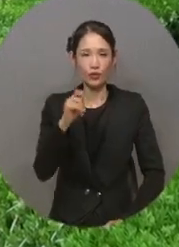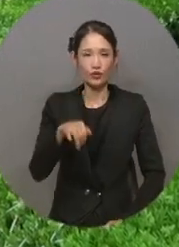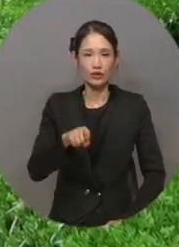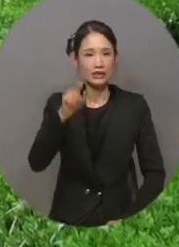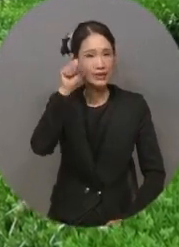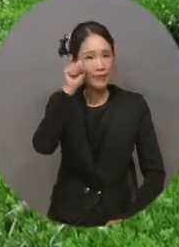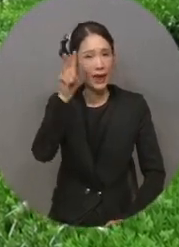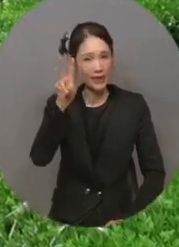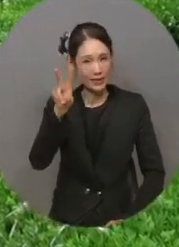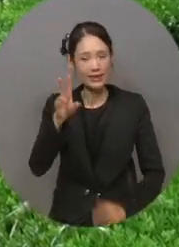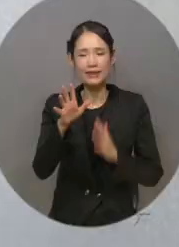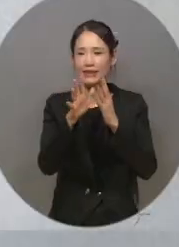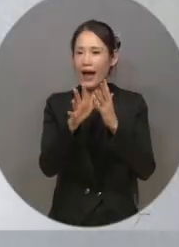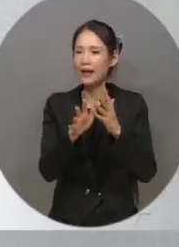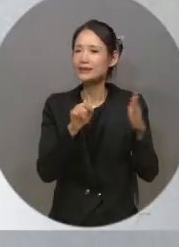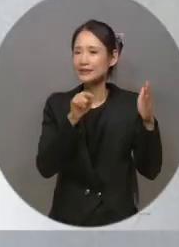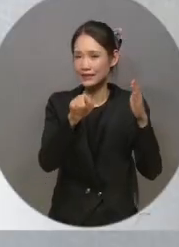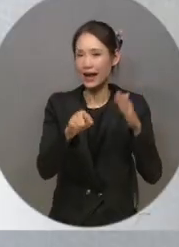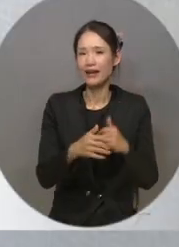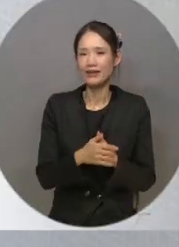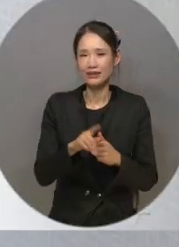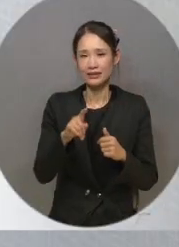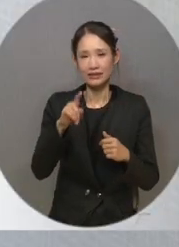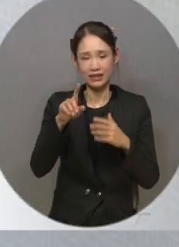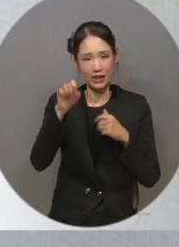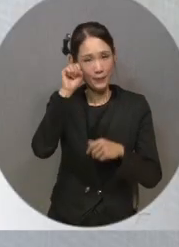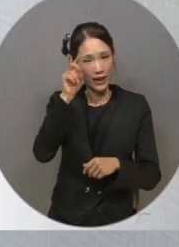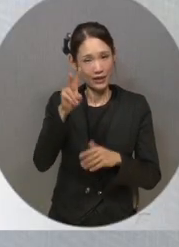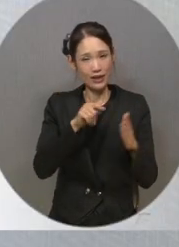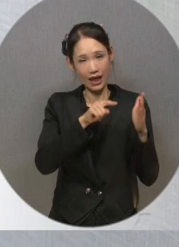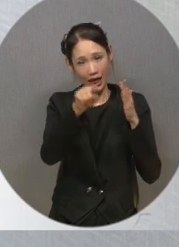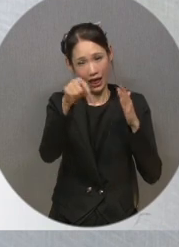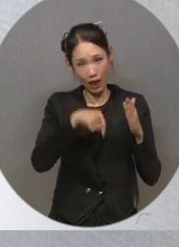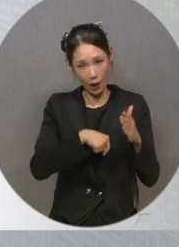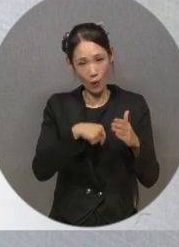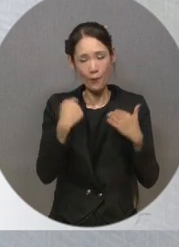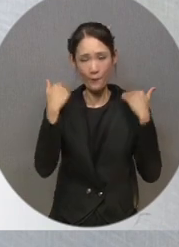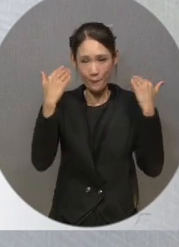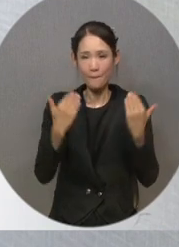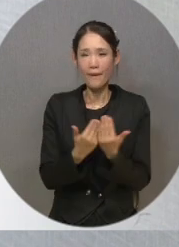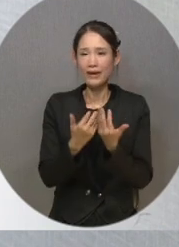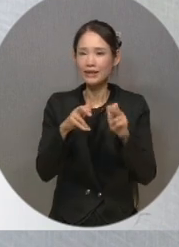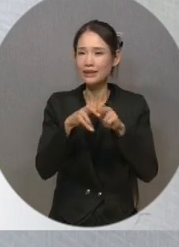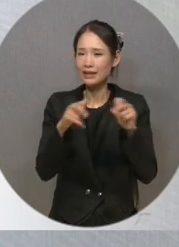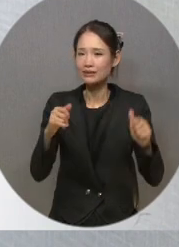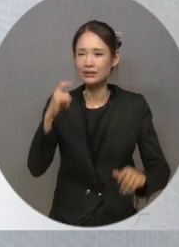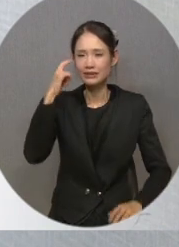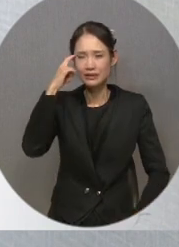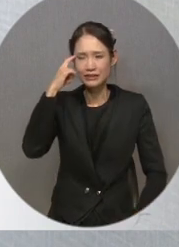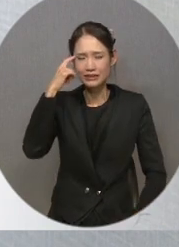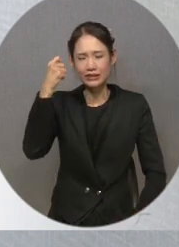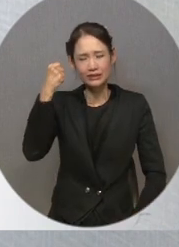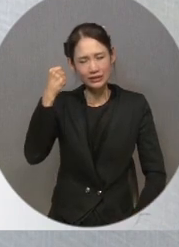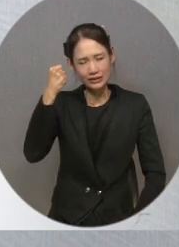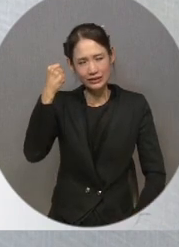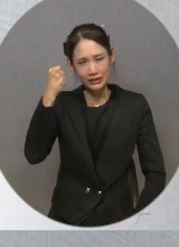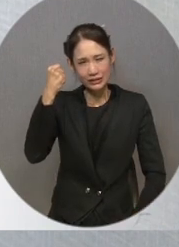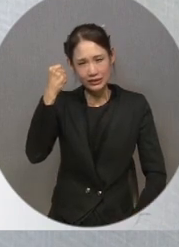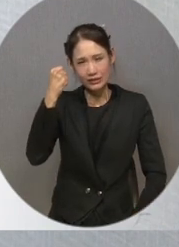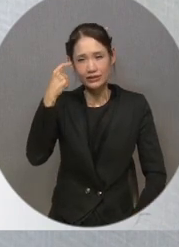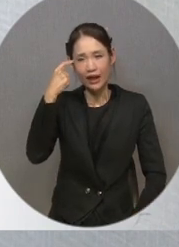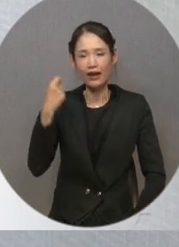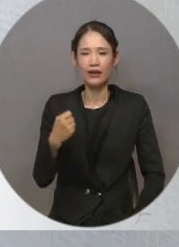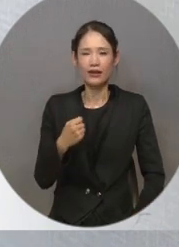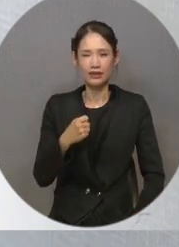2일 나들이로 진행되었습니다. 1박 2일 갔다 온 비장애인들이 느낀 발달장애인에 대한 선입관이라든지 일반적 갖고